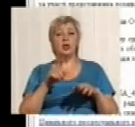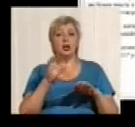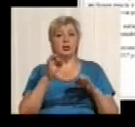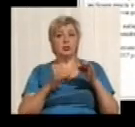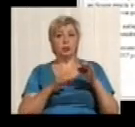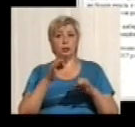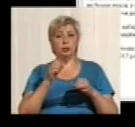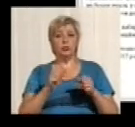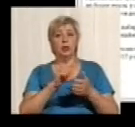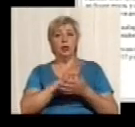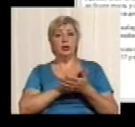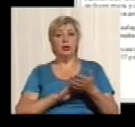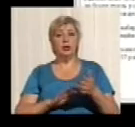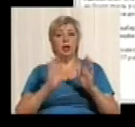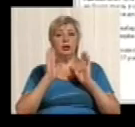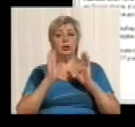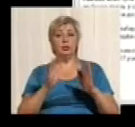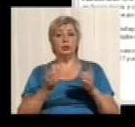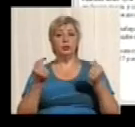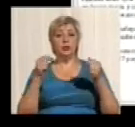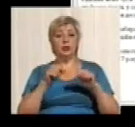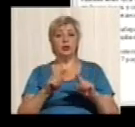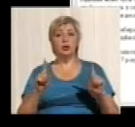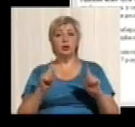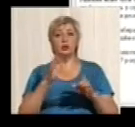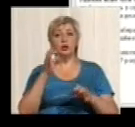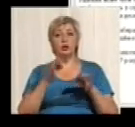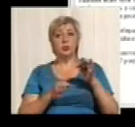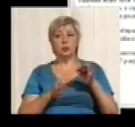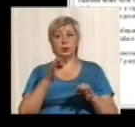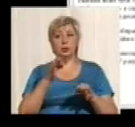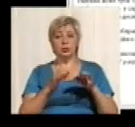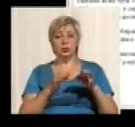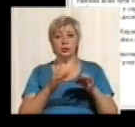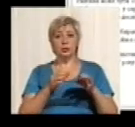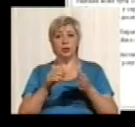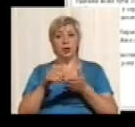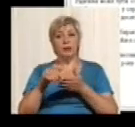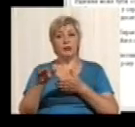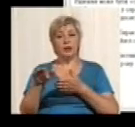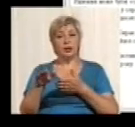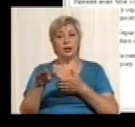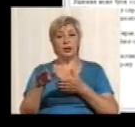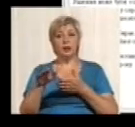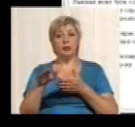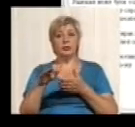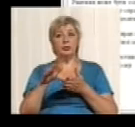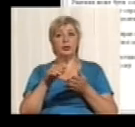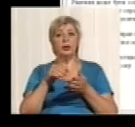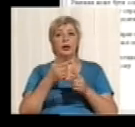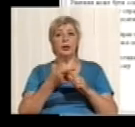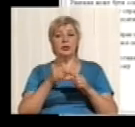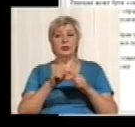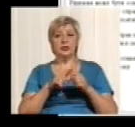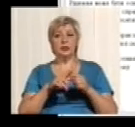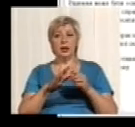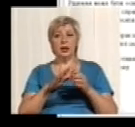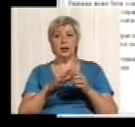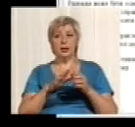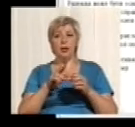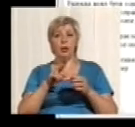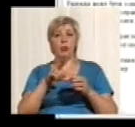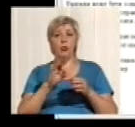далі буде те, що суд все ж таки відхилив. Так, відхилив цей позов. Да.